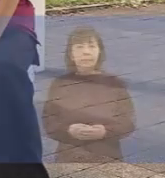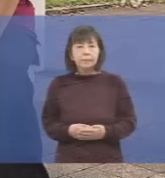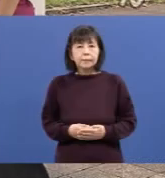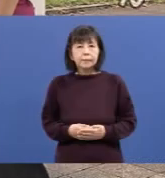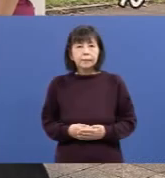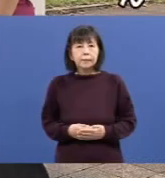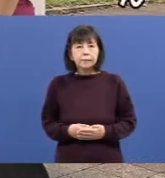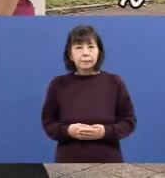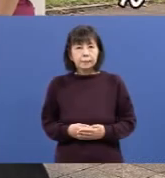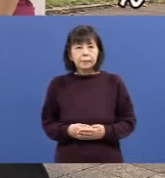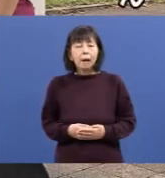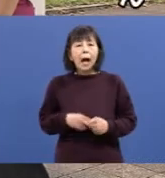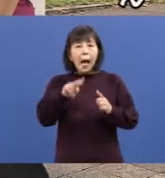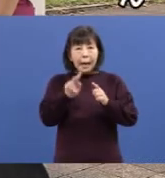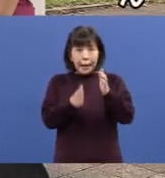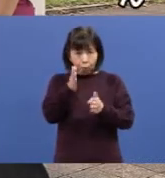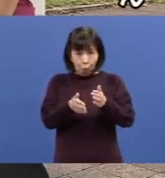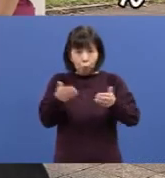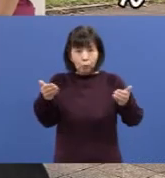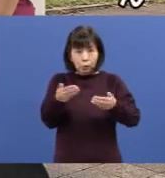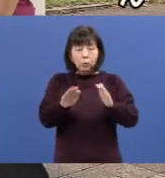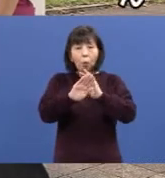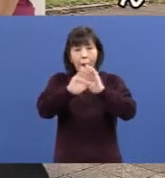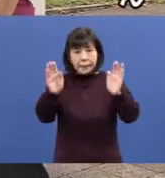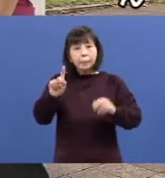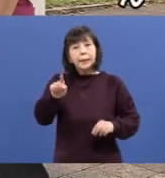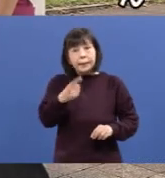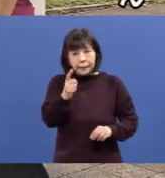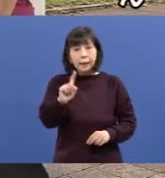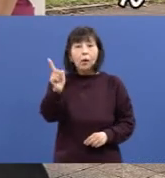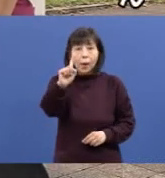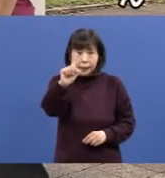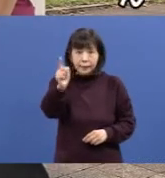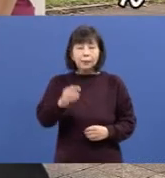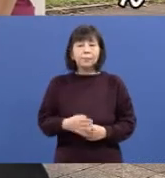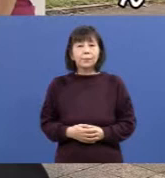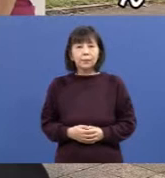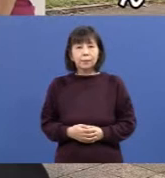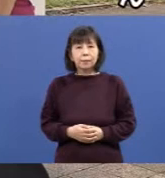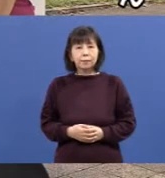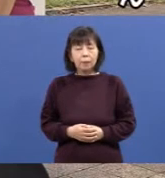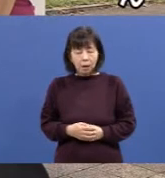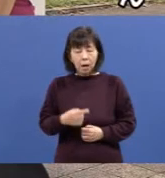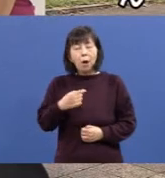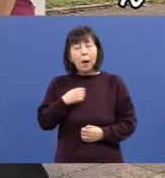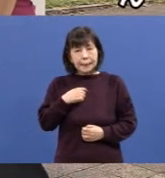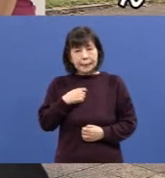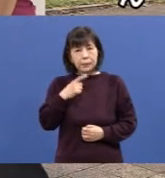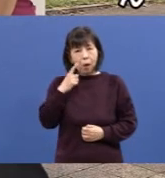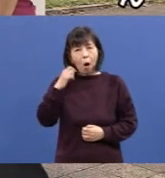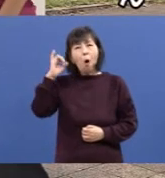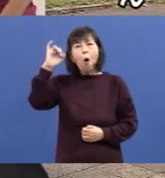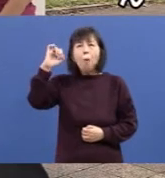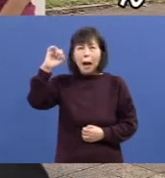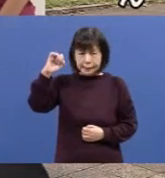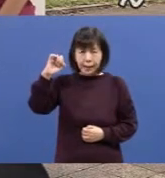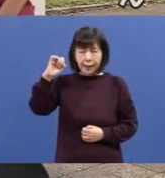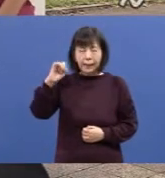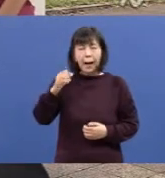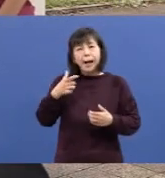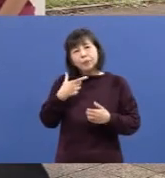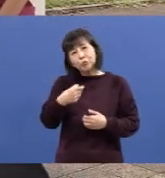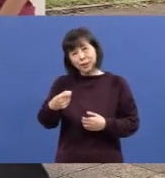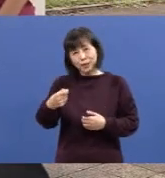介護職に就こうと思ったきっかけは何だったんでしょうか？ 私はおばあちゃんのことが小さい頃から大好き